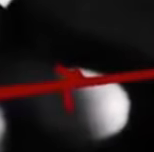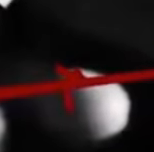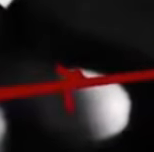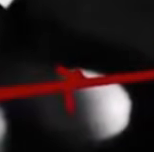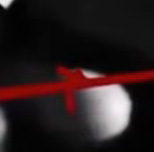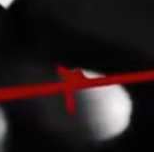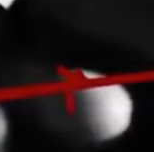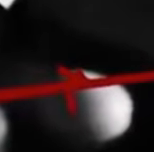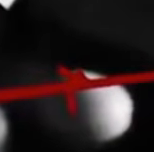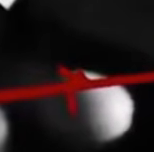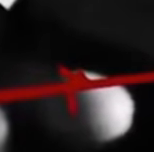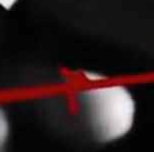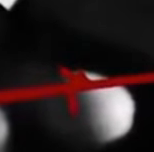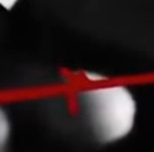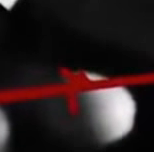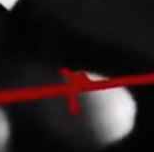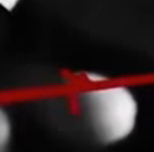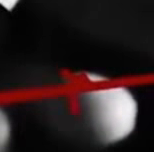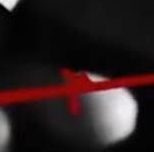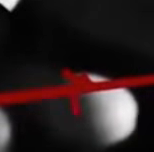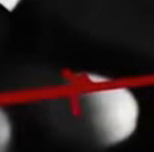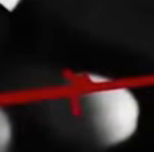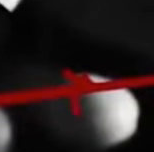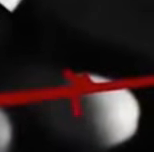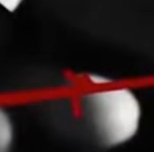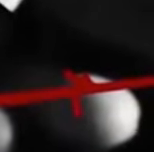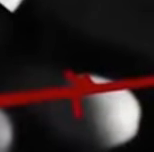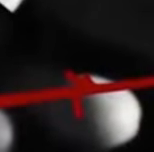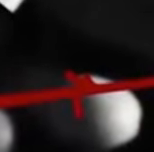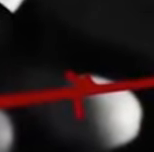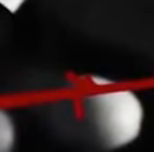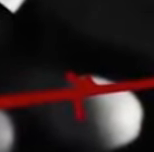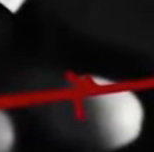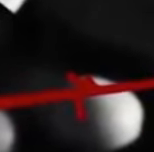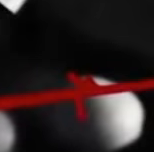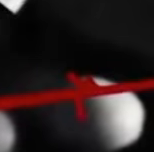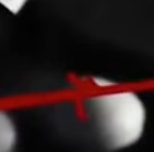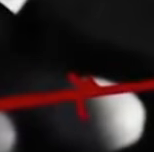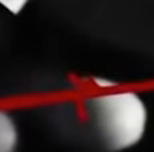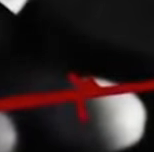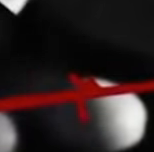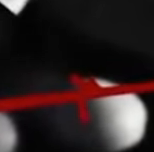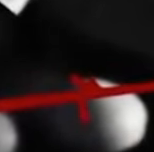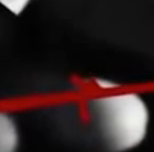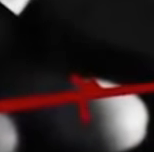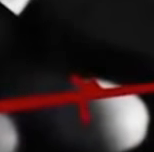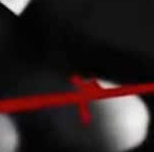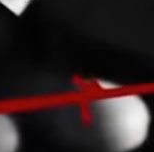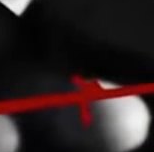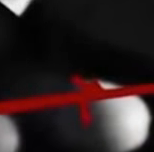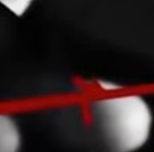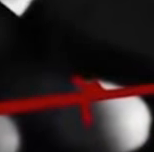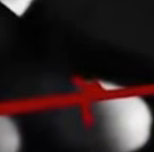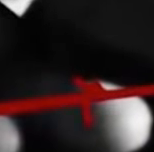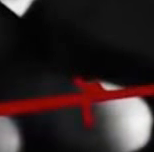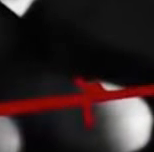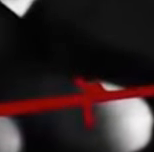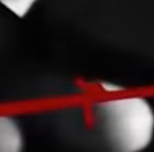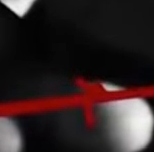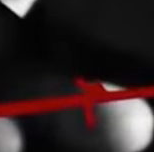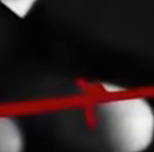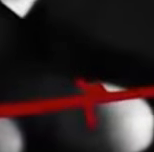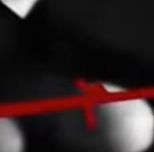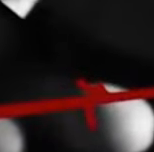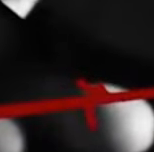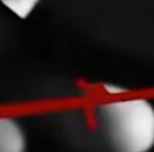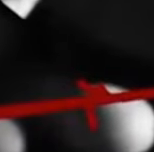katulad ng Task Force Detainees sa kaalaman nila. Pero it could be much more. It could be much more than that.